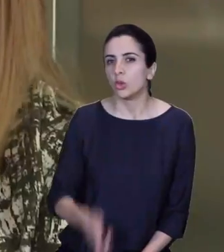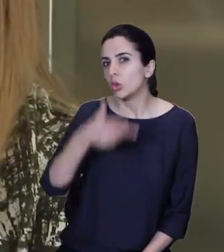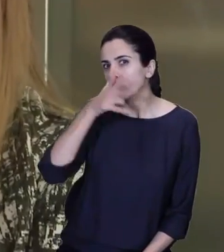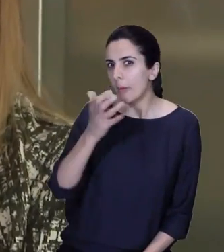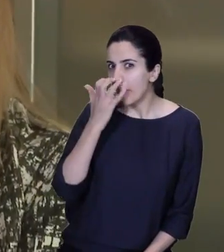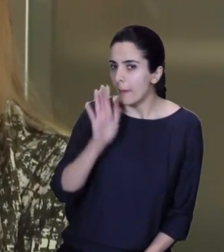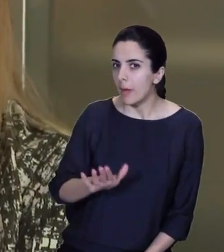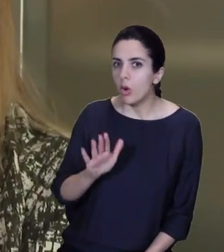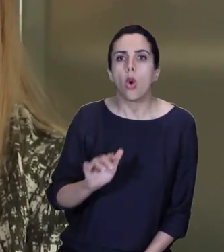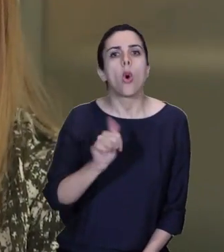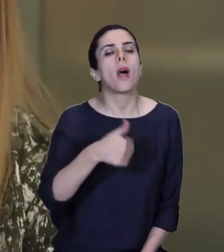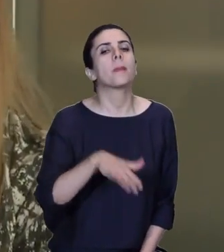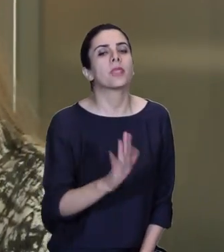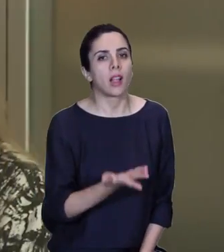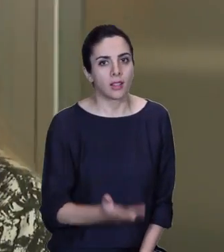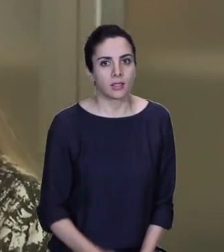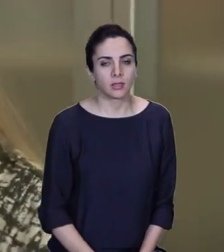bakmayın, beklettim. Önemli değil.